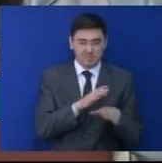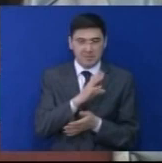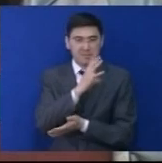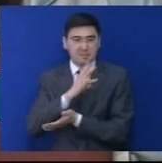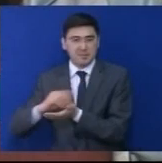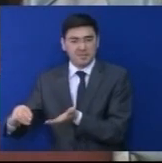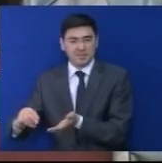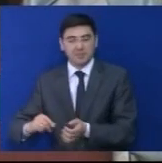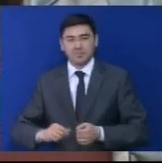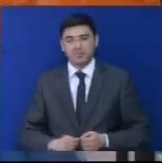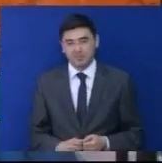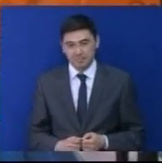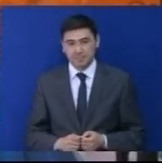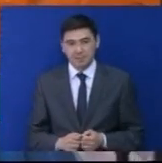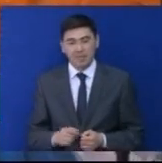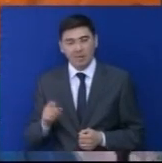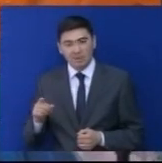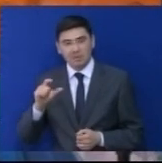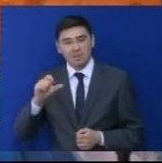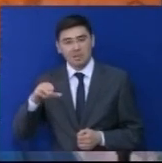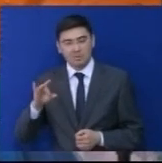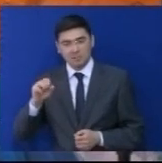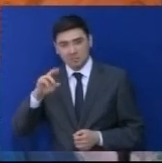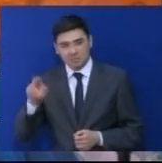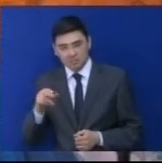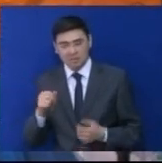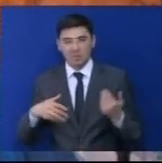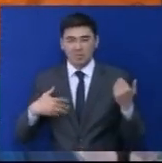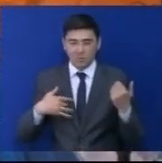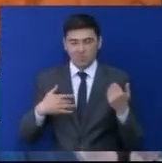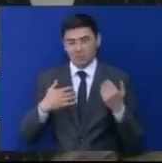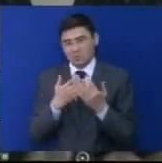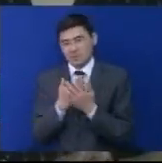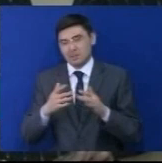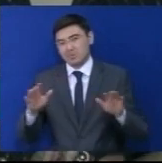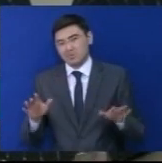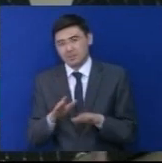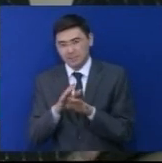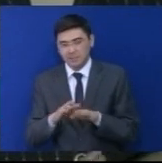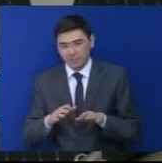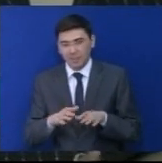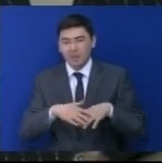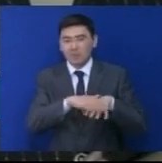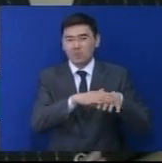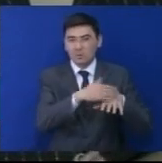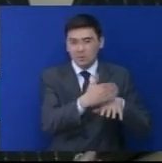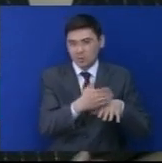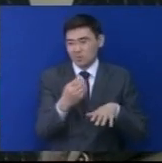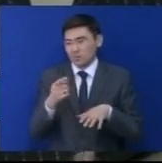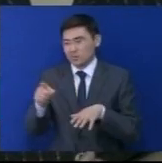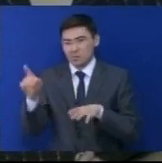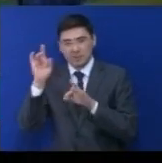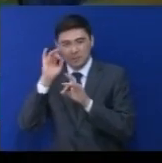совмещает эстрадное исполнение и традиционное песенное искусство на домбре. В репертуаре певицы – произведения народных и современных